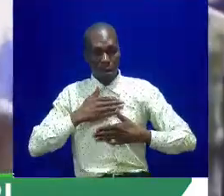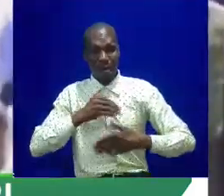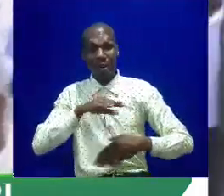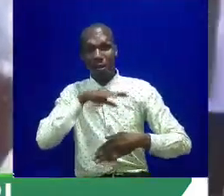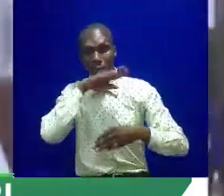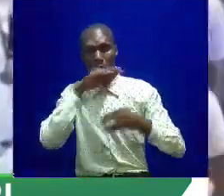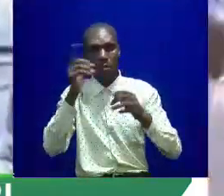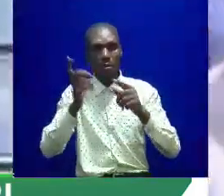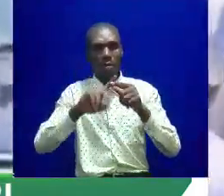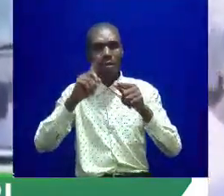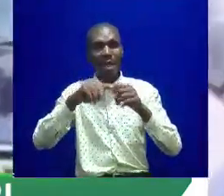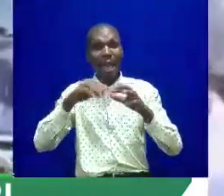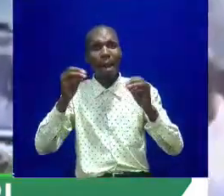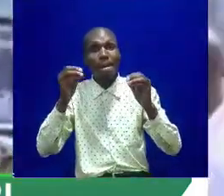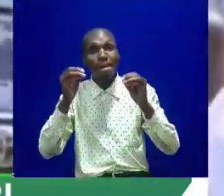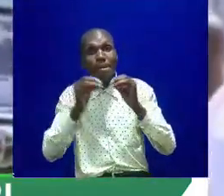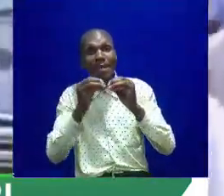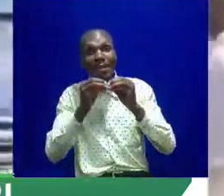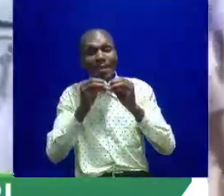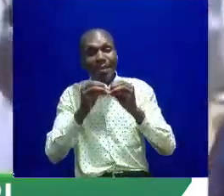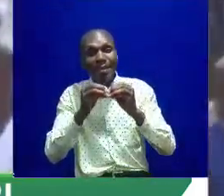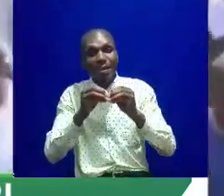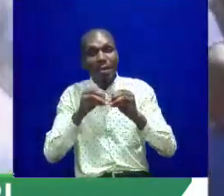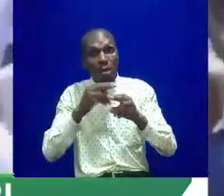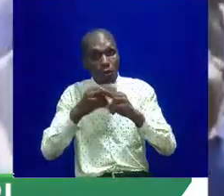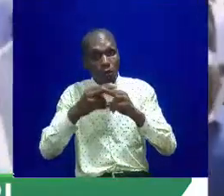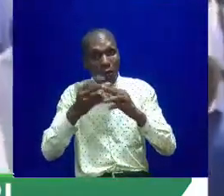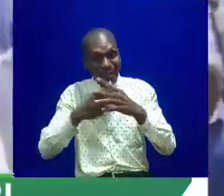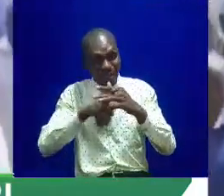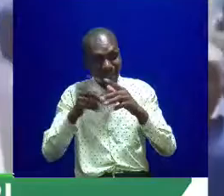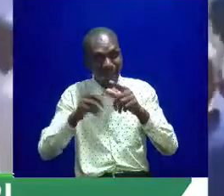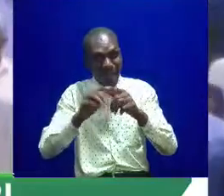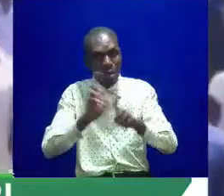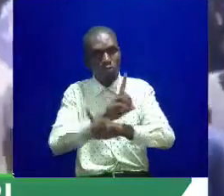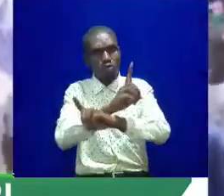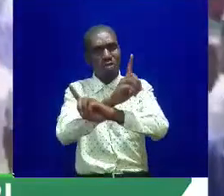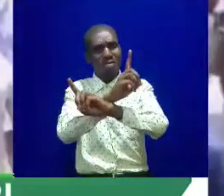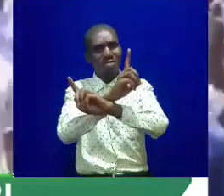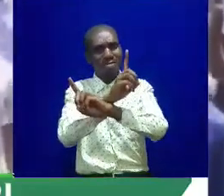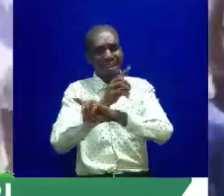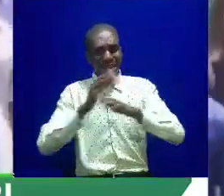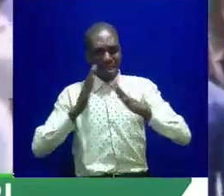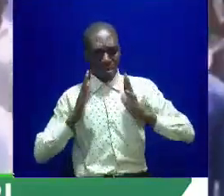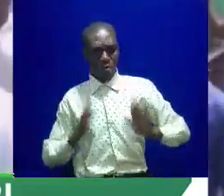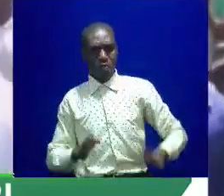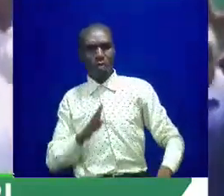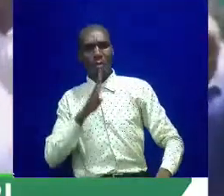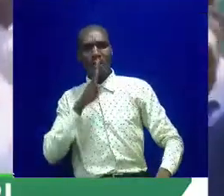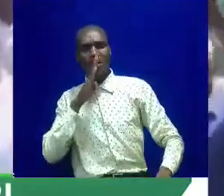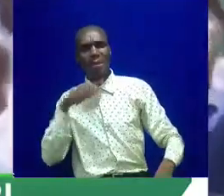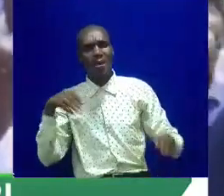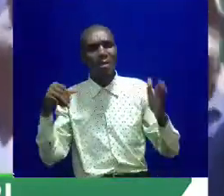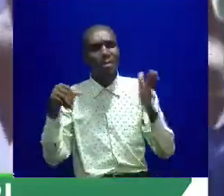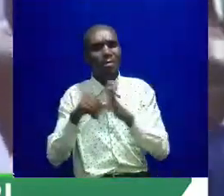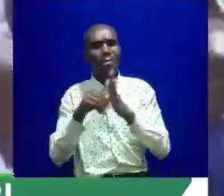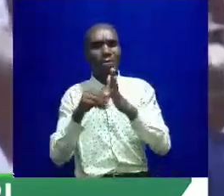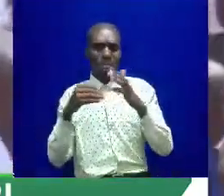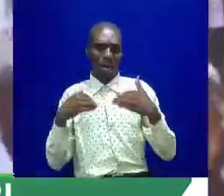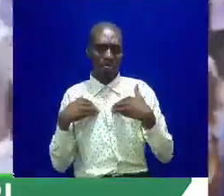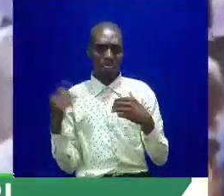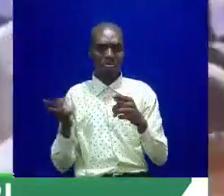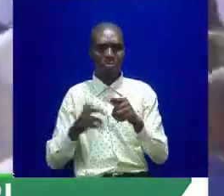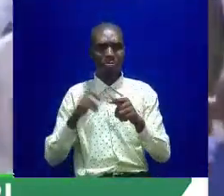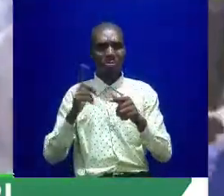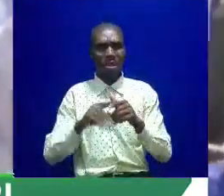chaka emesangre kanobende yokuruwa nera omo Kenya kubatikana nime chando eria bawetra. Neri tukeri alero nigo abara